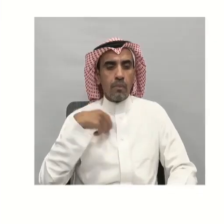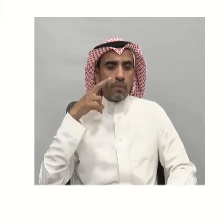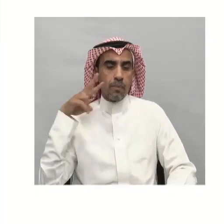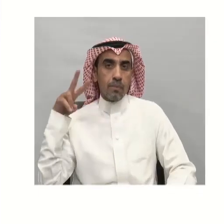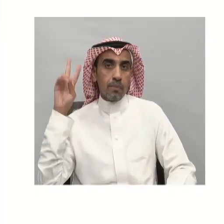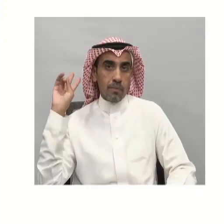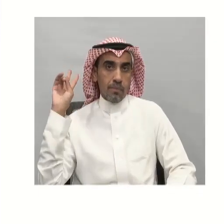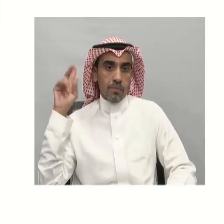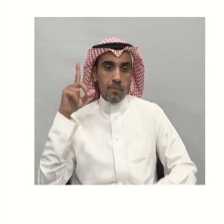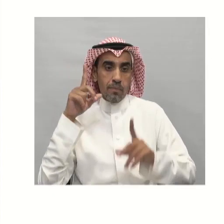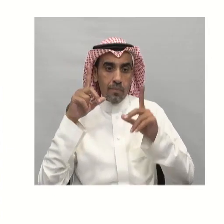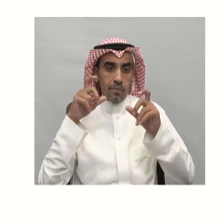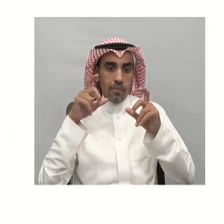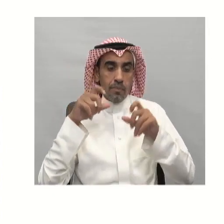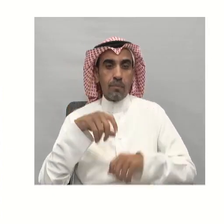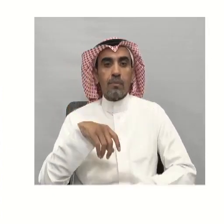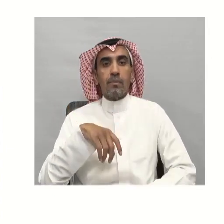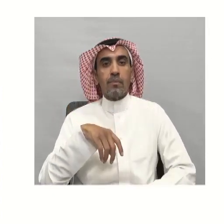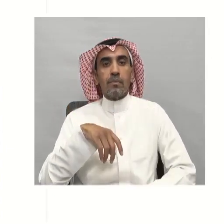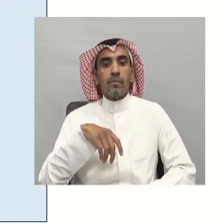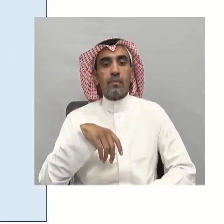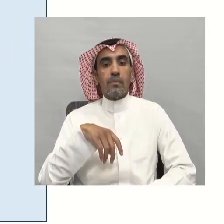هذه الصورة.